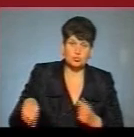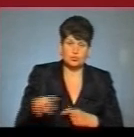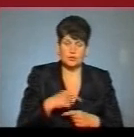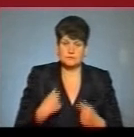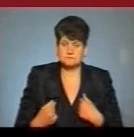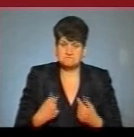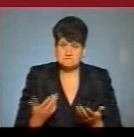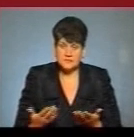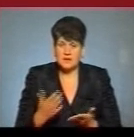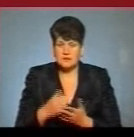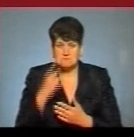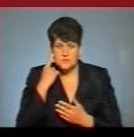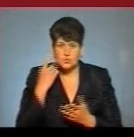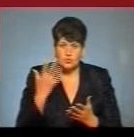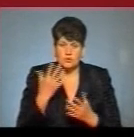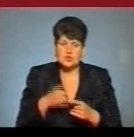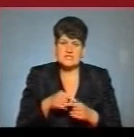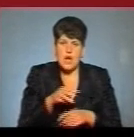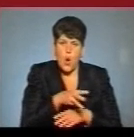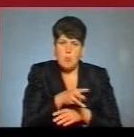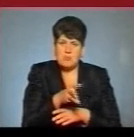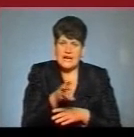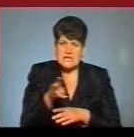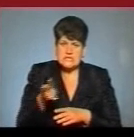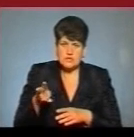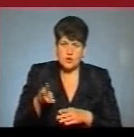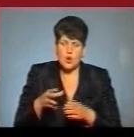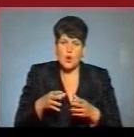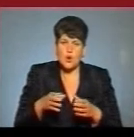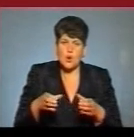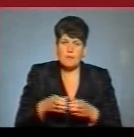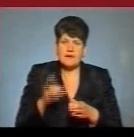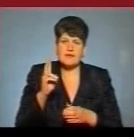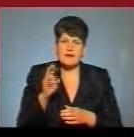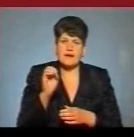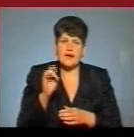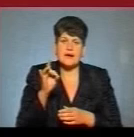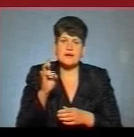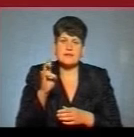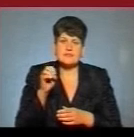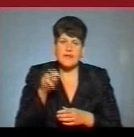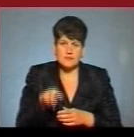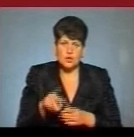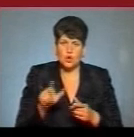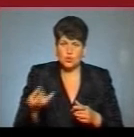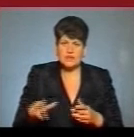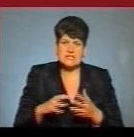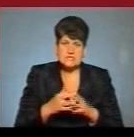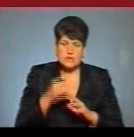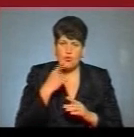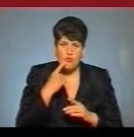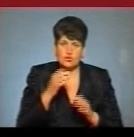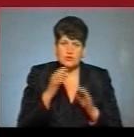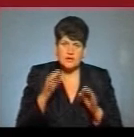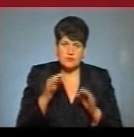Є підозра, що це оприскувач компанії «Кернел». Тому що люди з сіл кажуть, що жодного